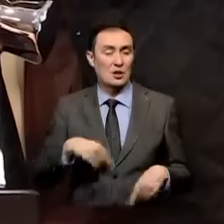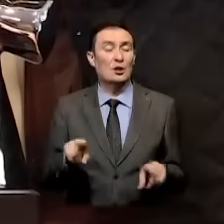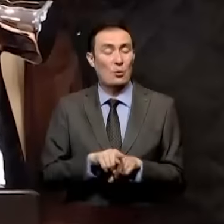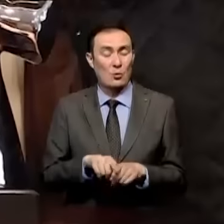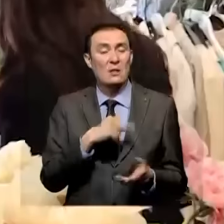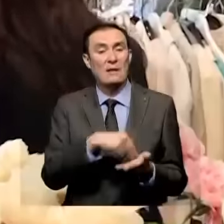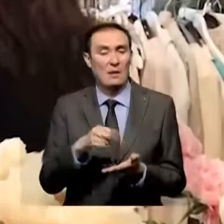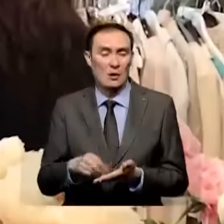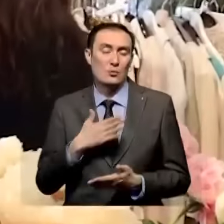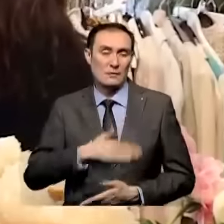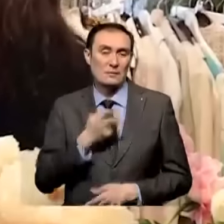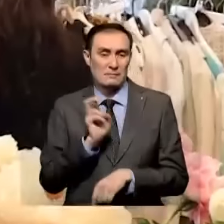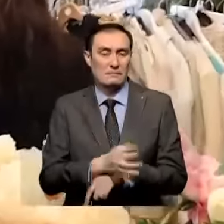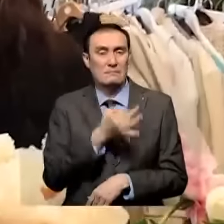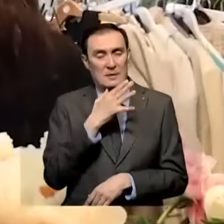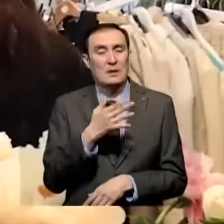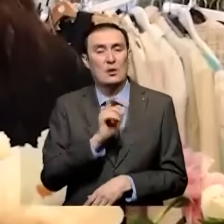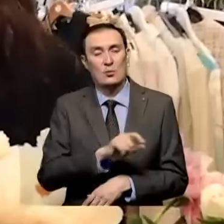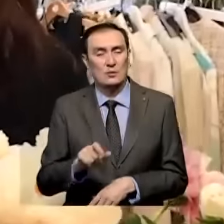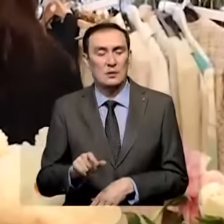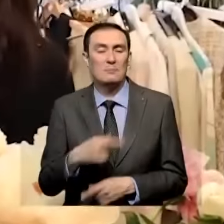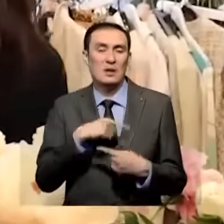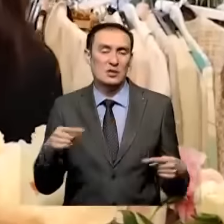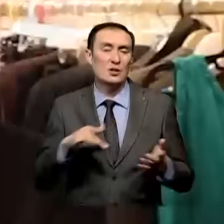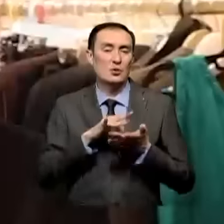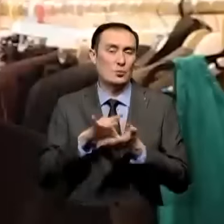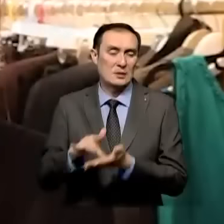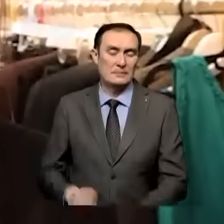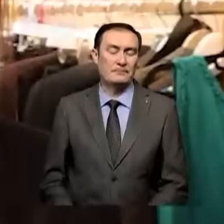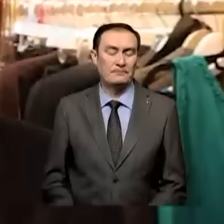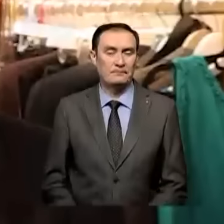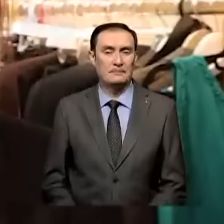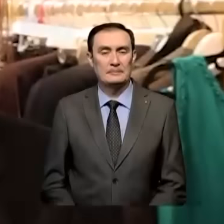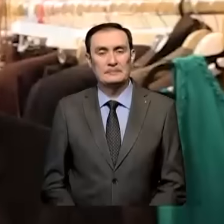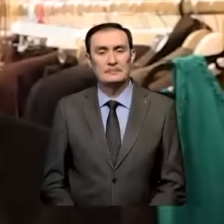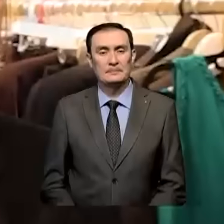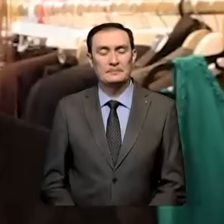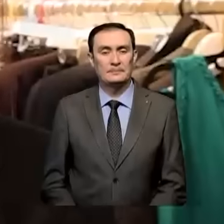такой товар с удовольствием заглядываются и парижане, и многочисленные туристы.